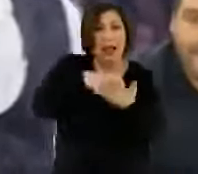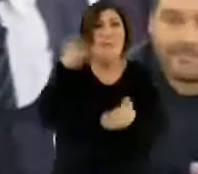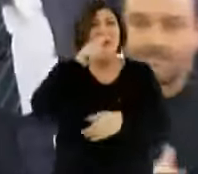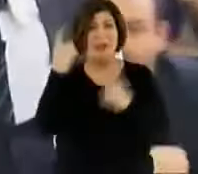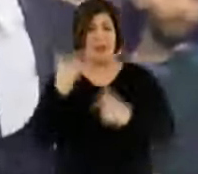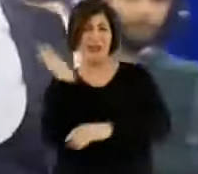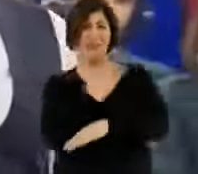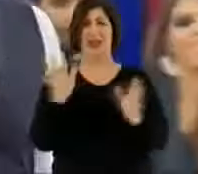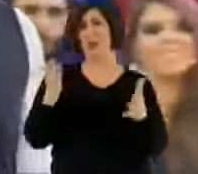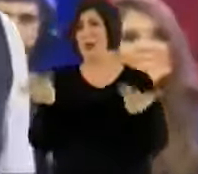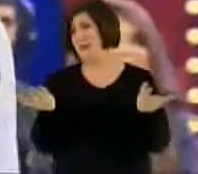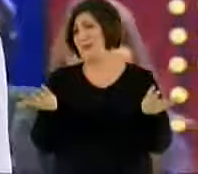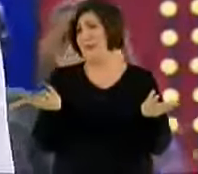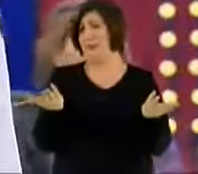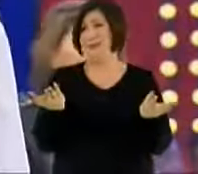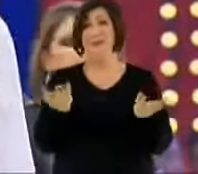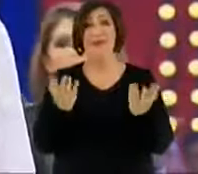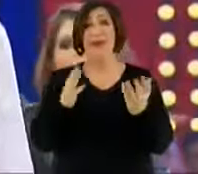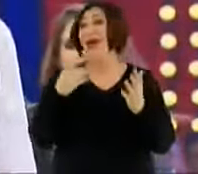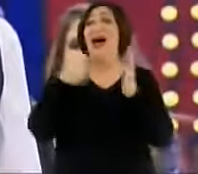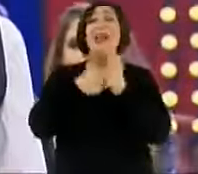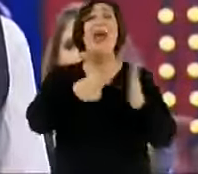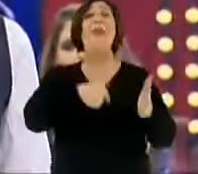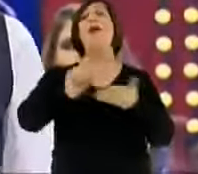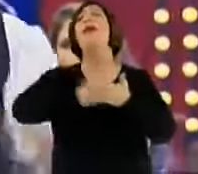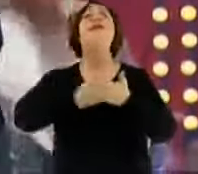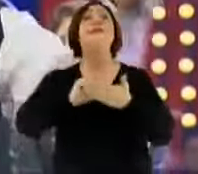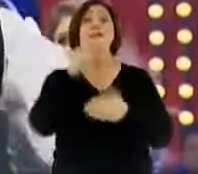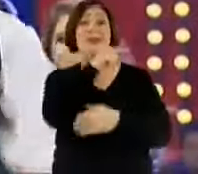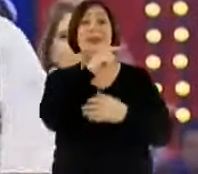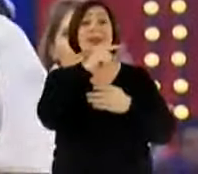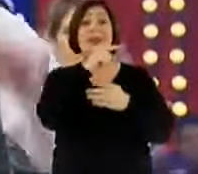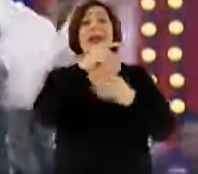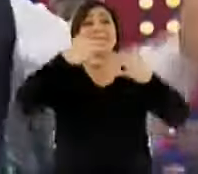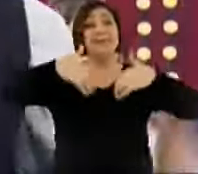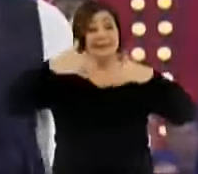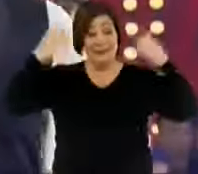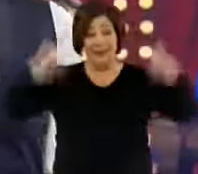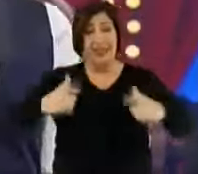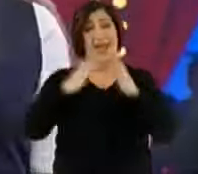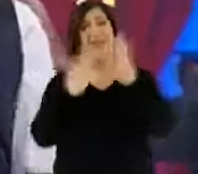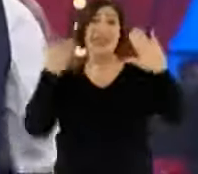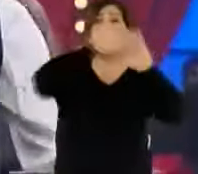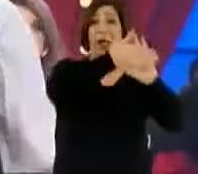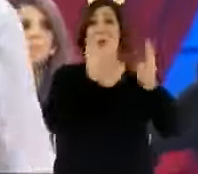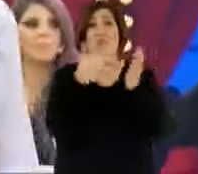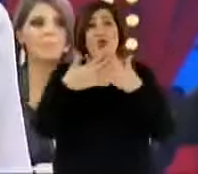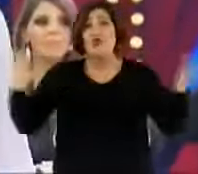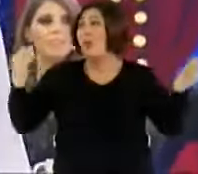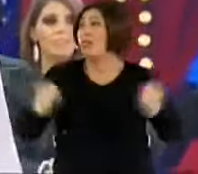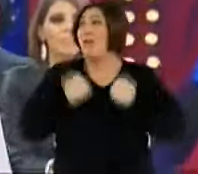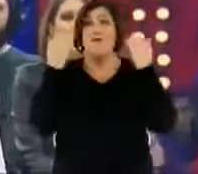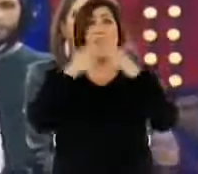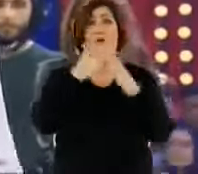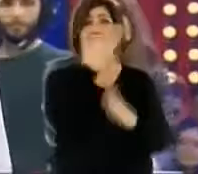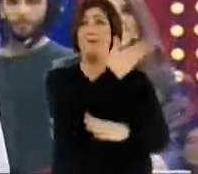başka bir yere mi gitsek acaba? Adını kalbime yazdığımın şeyine gidelim. Evine gidelim. O koskoca deve gibi